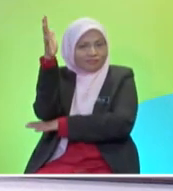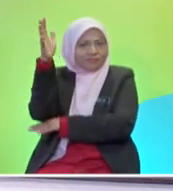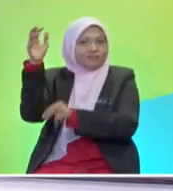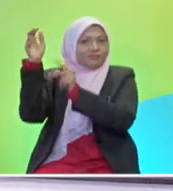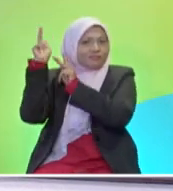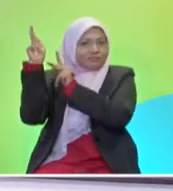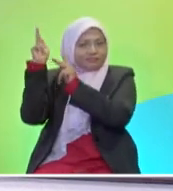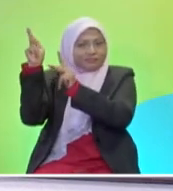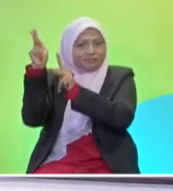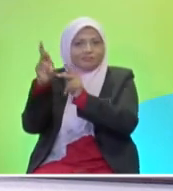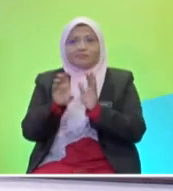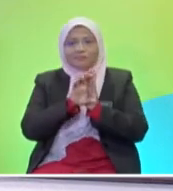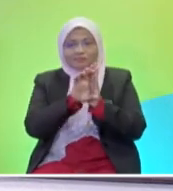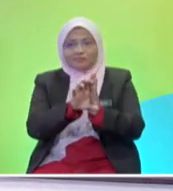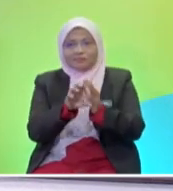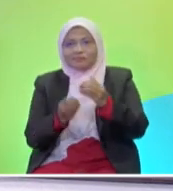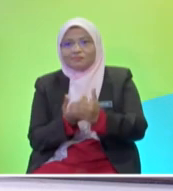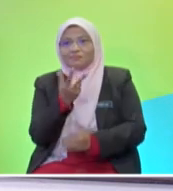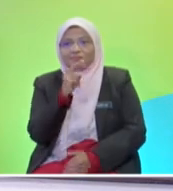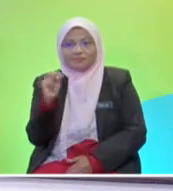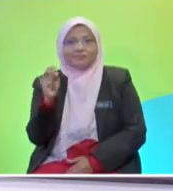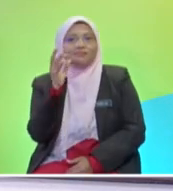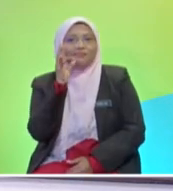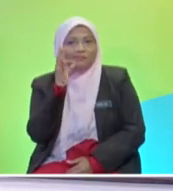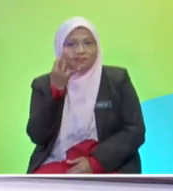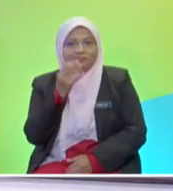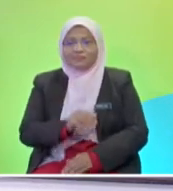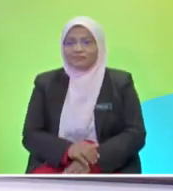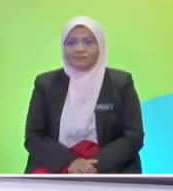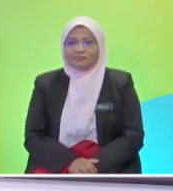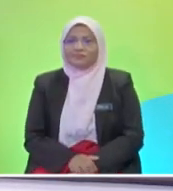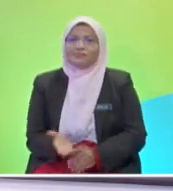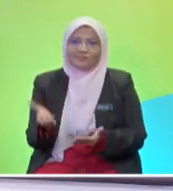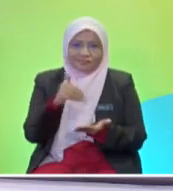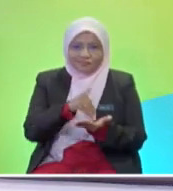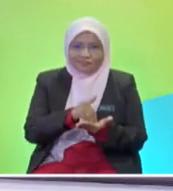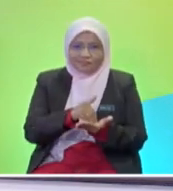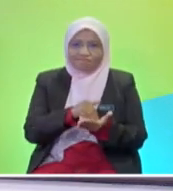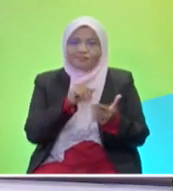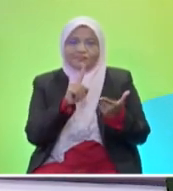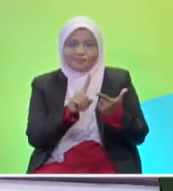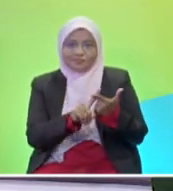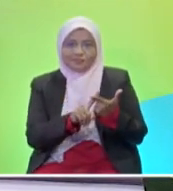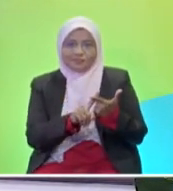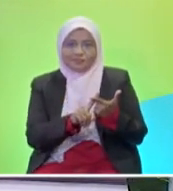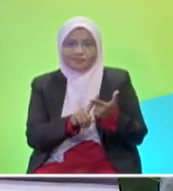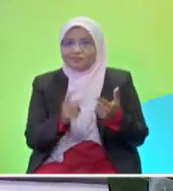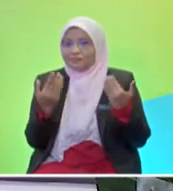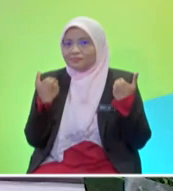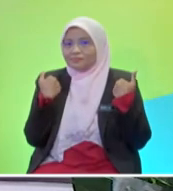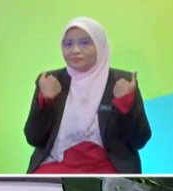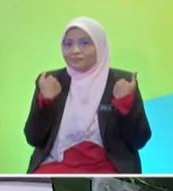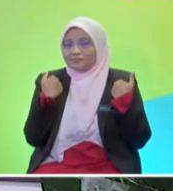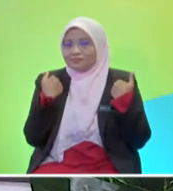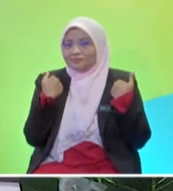Okay, seterusnya Mira. Baiklah, yang seterusnya, yang kedua Mira ada di sini